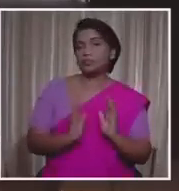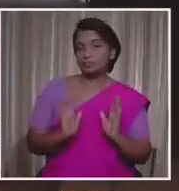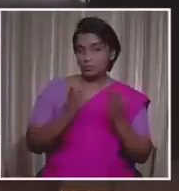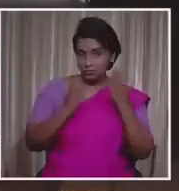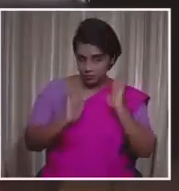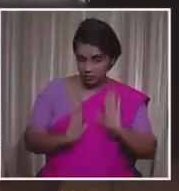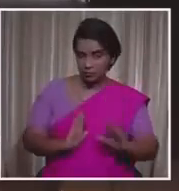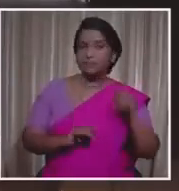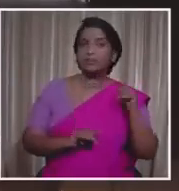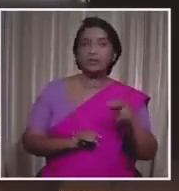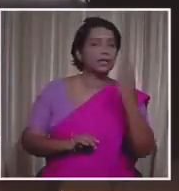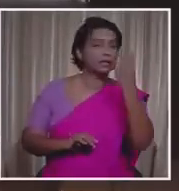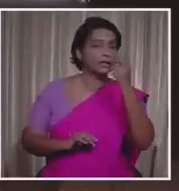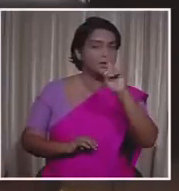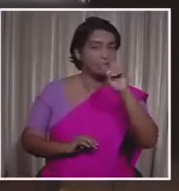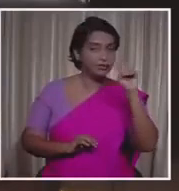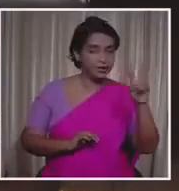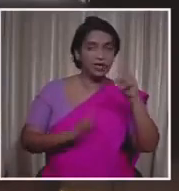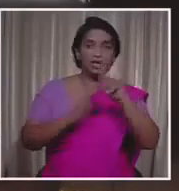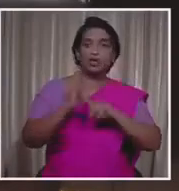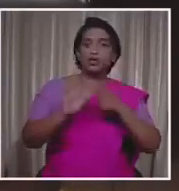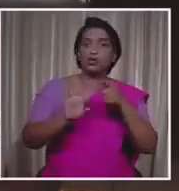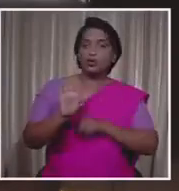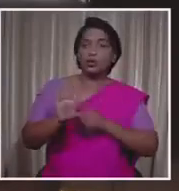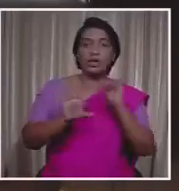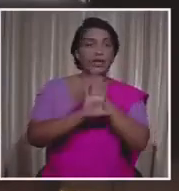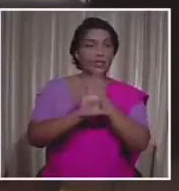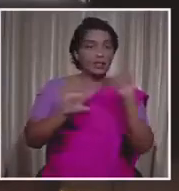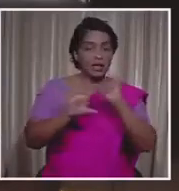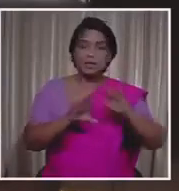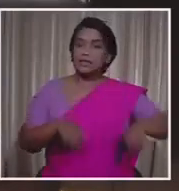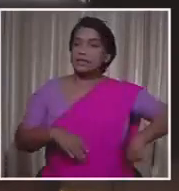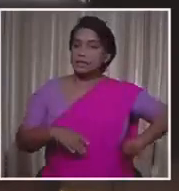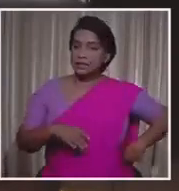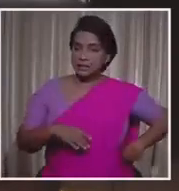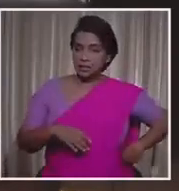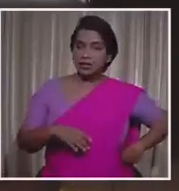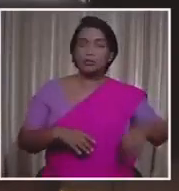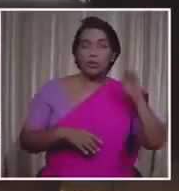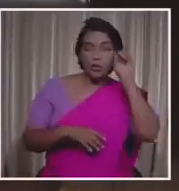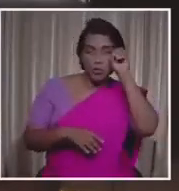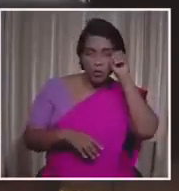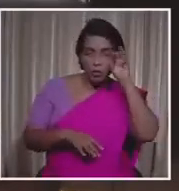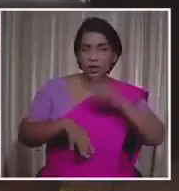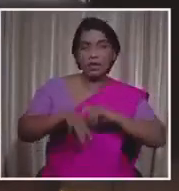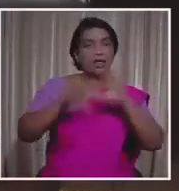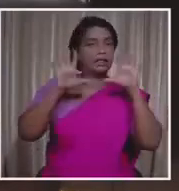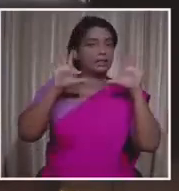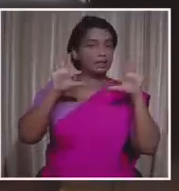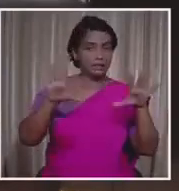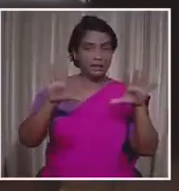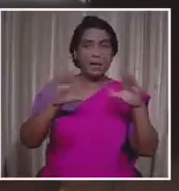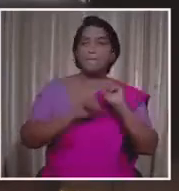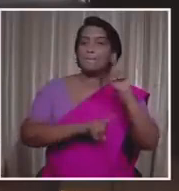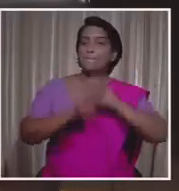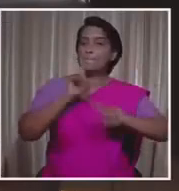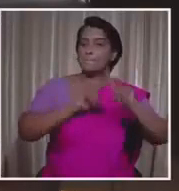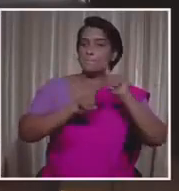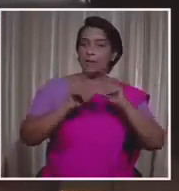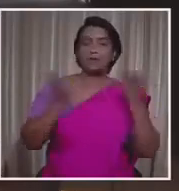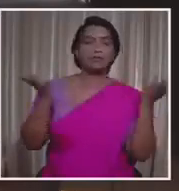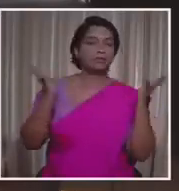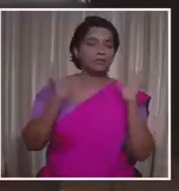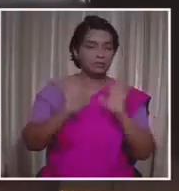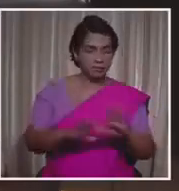බැවින් 2022 ජූලි මාස 16 වැනි සෙනසුරාදා පූර්ව භාග 10ට පාර්ලිමේන්තුව රැස්වන